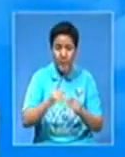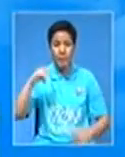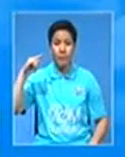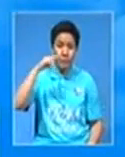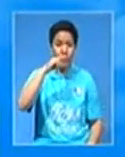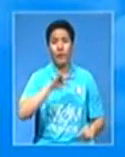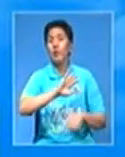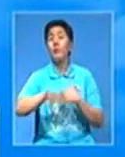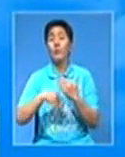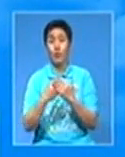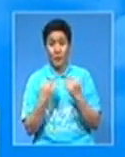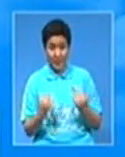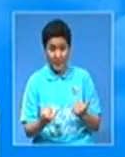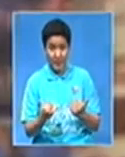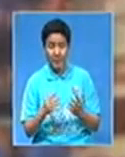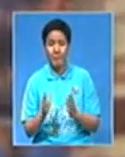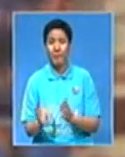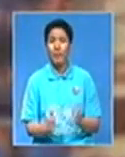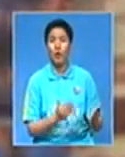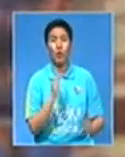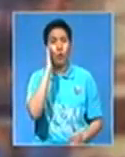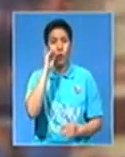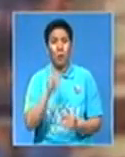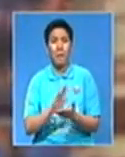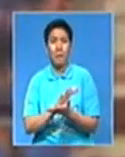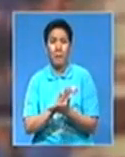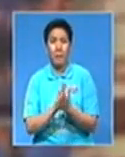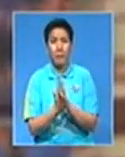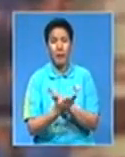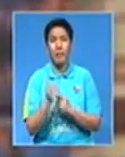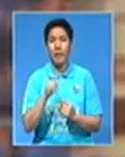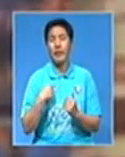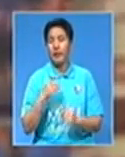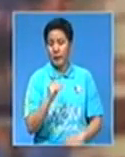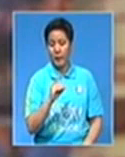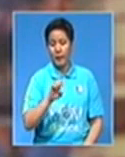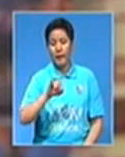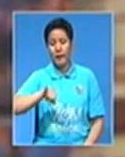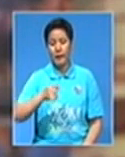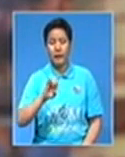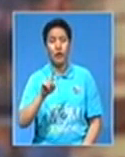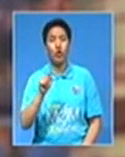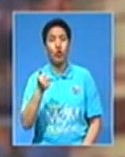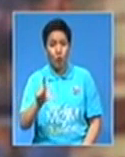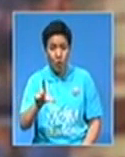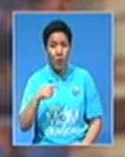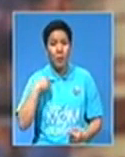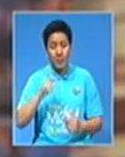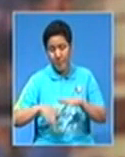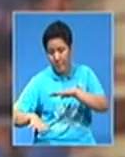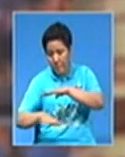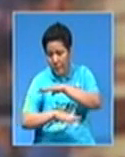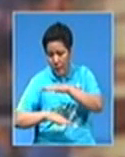ทางอากาศนะครับเรื่องต่อไปคือการเตรียมการปรับเปลี่ยนเป็นเศรษฐกิจดิจิตอลโดยเฉพาะการปรับปรุงโครงสร้างพื้นฐ